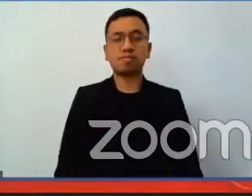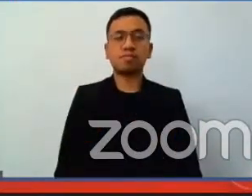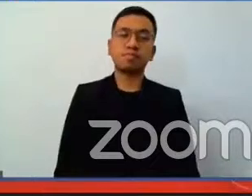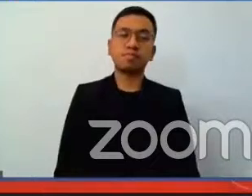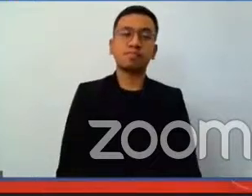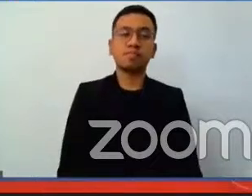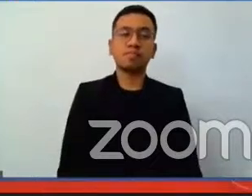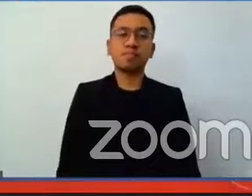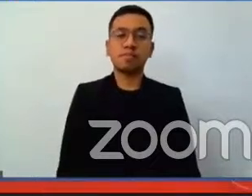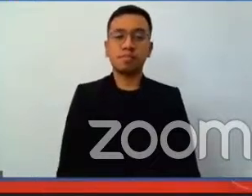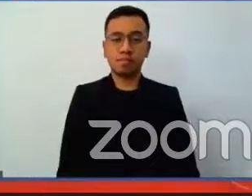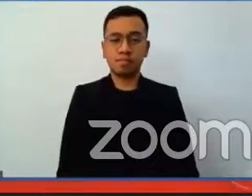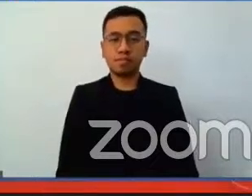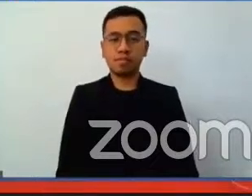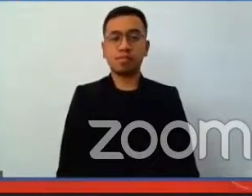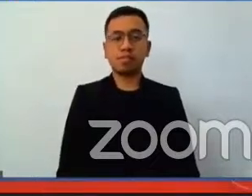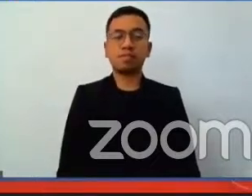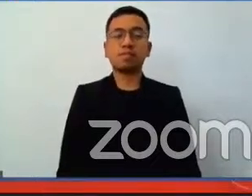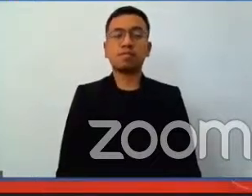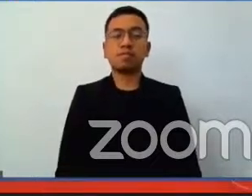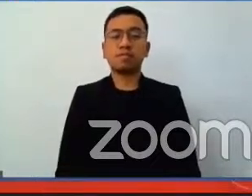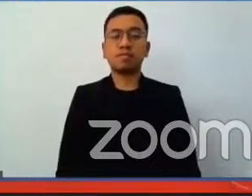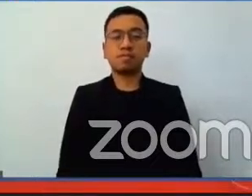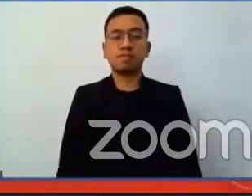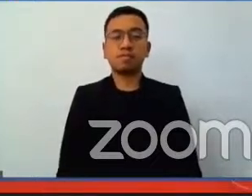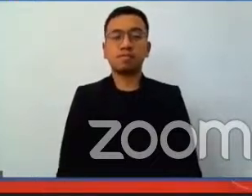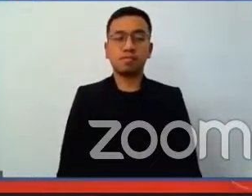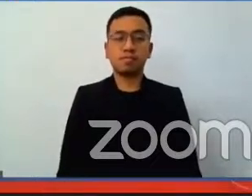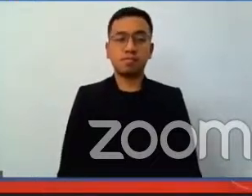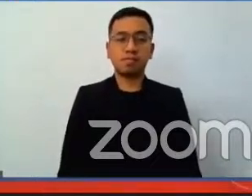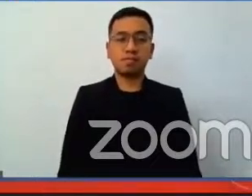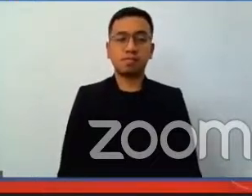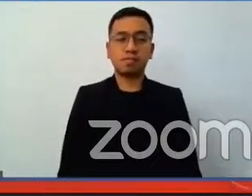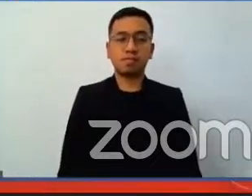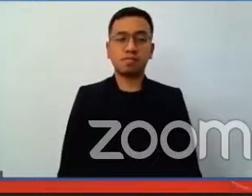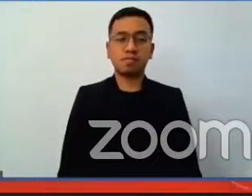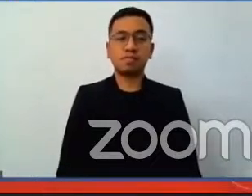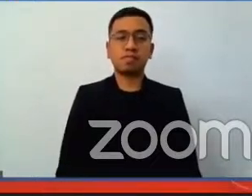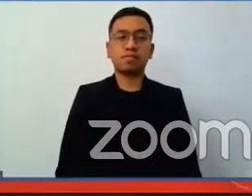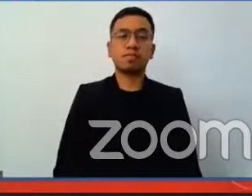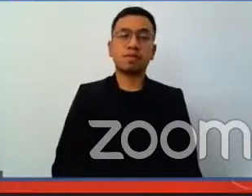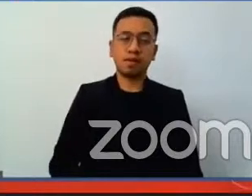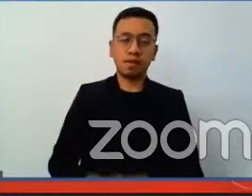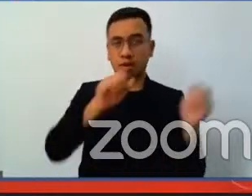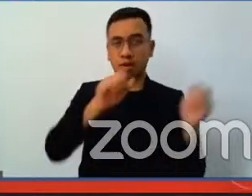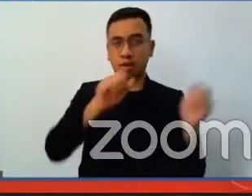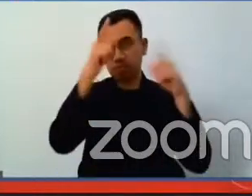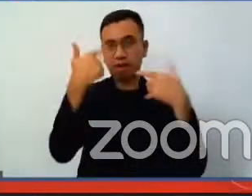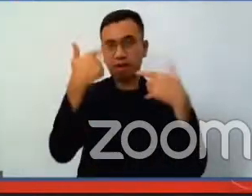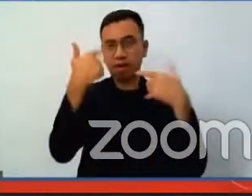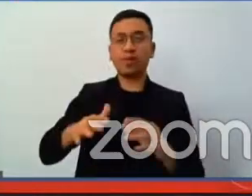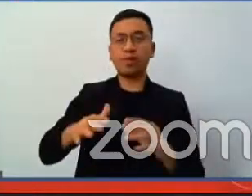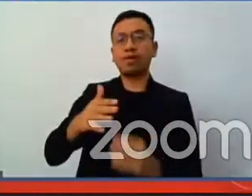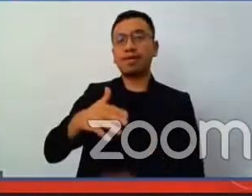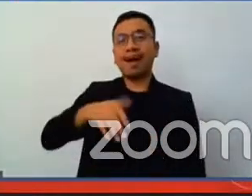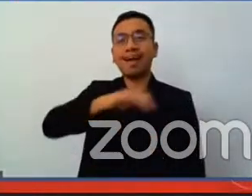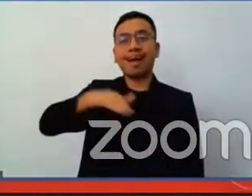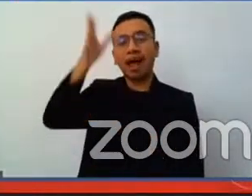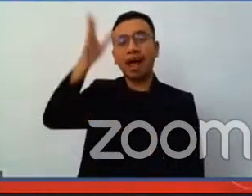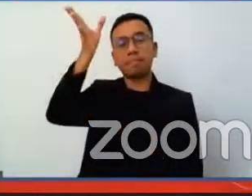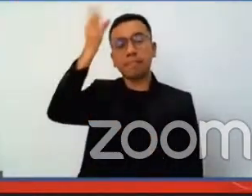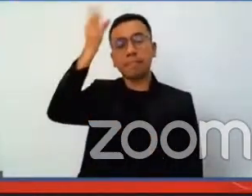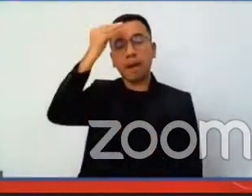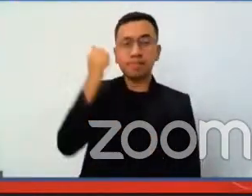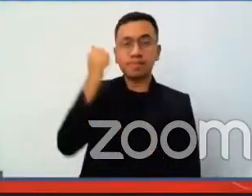dapat meningkatkan proses prestasi kerja. Nah, selanjutnya yang terakhir nih, yang hikmah